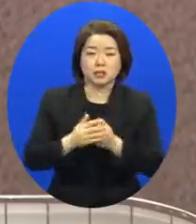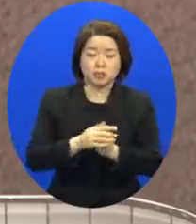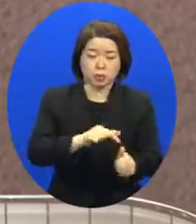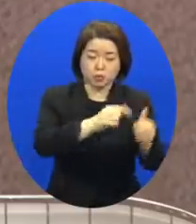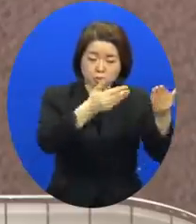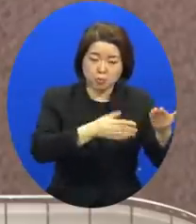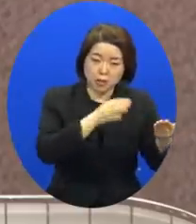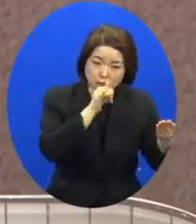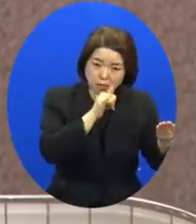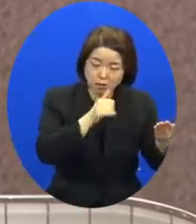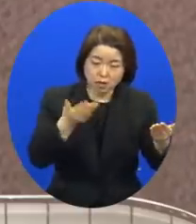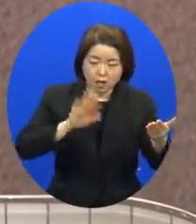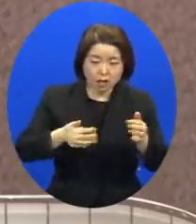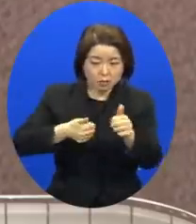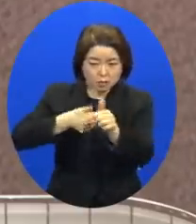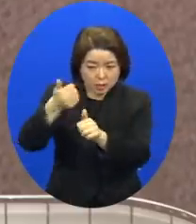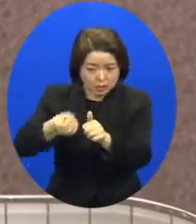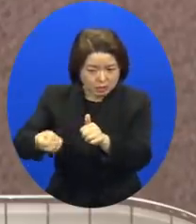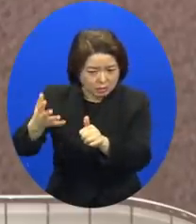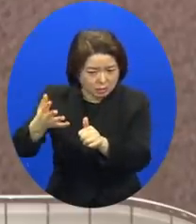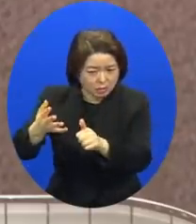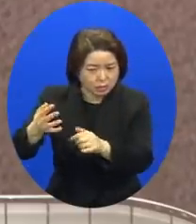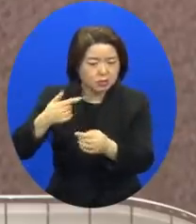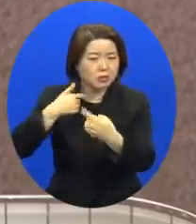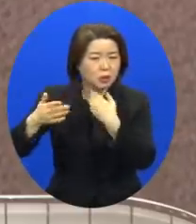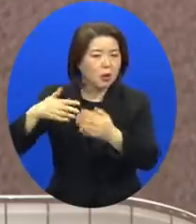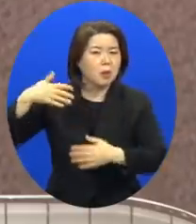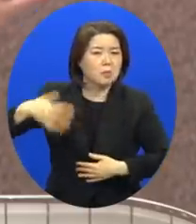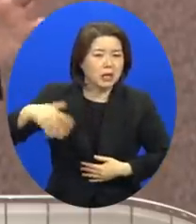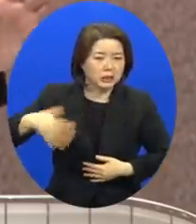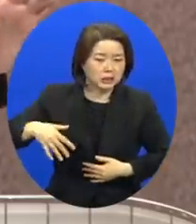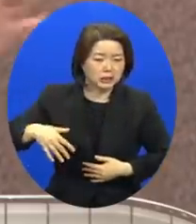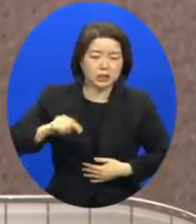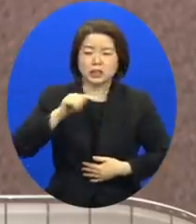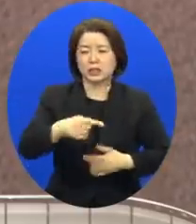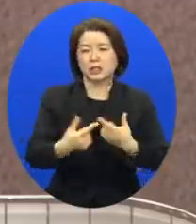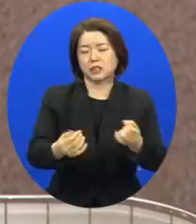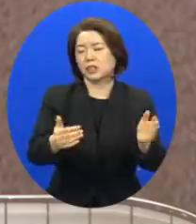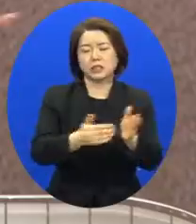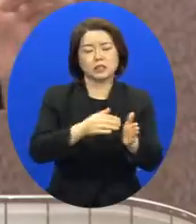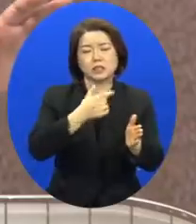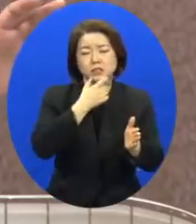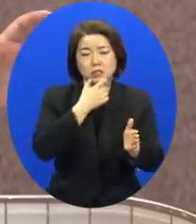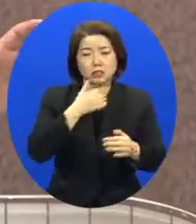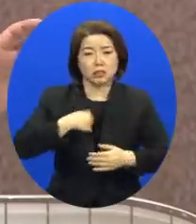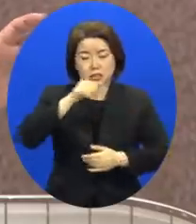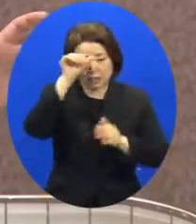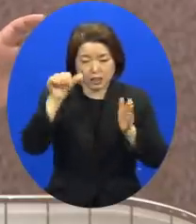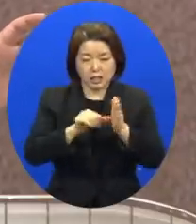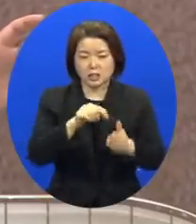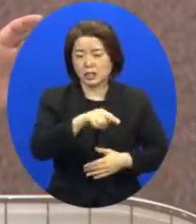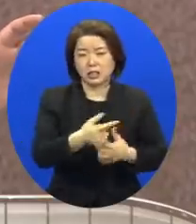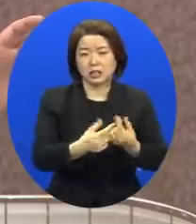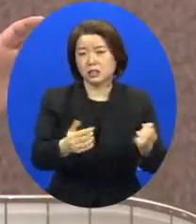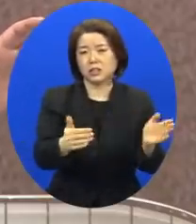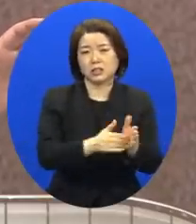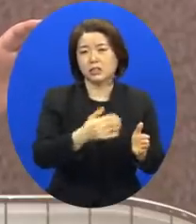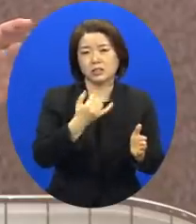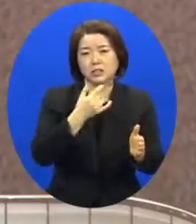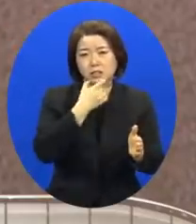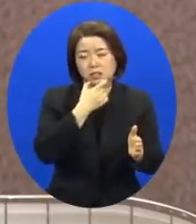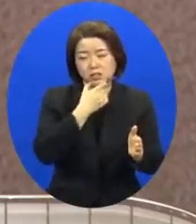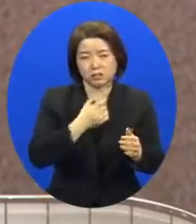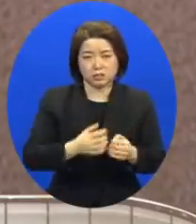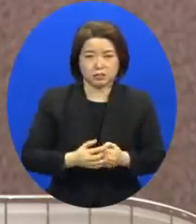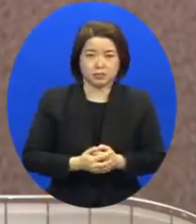승리는 경험을 못했습니다 이렇게 끝나고 싶지 않습니다 내 인생을 이렇게 끝내고 싶지 않습니다